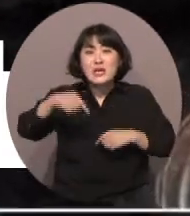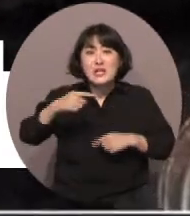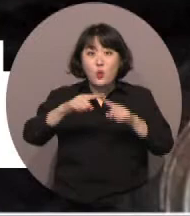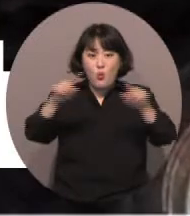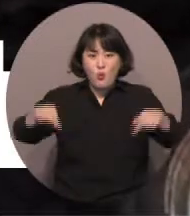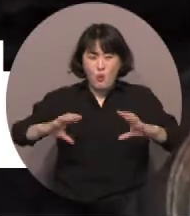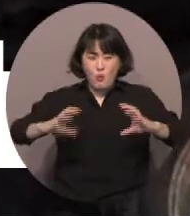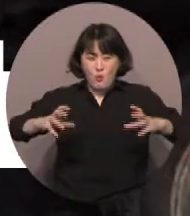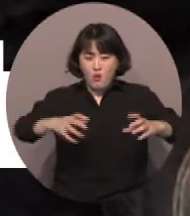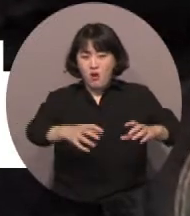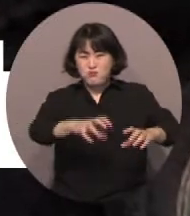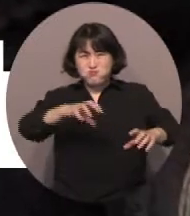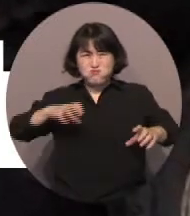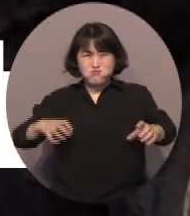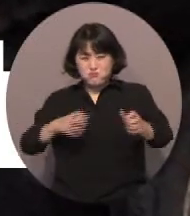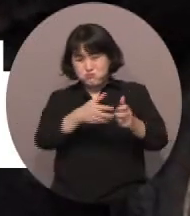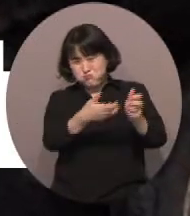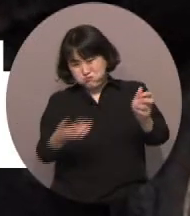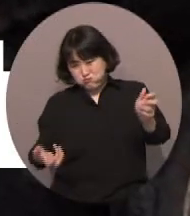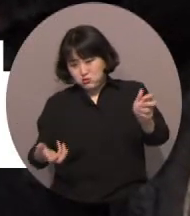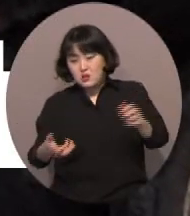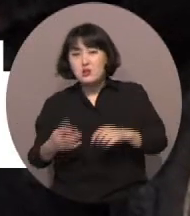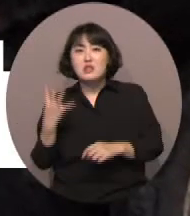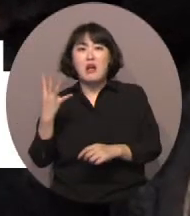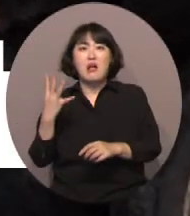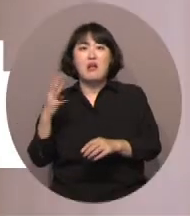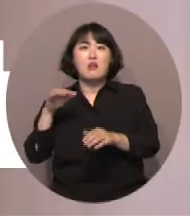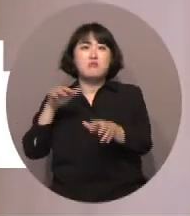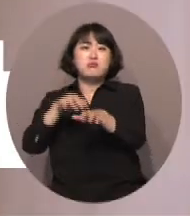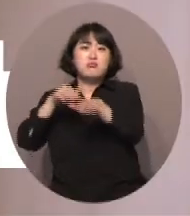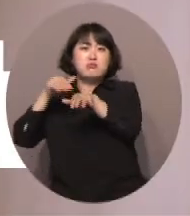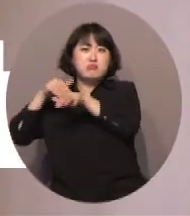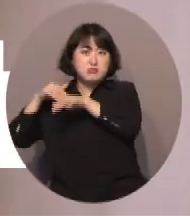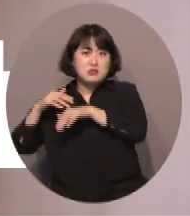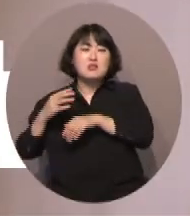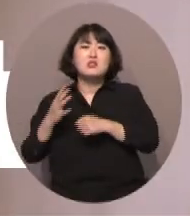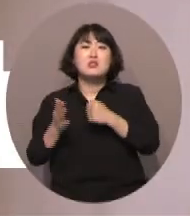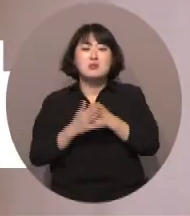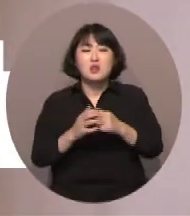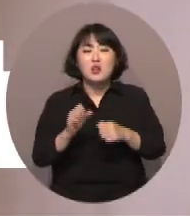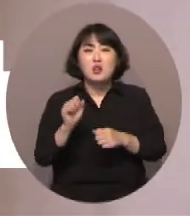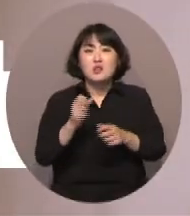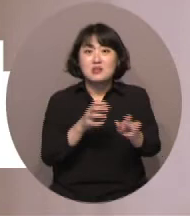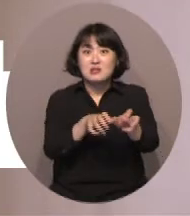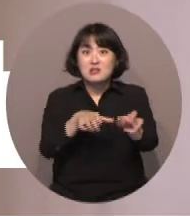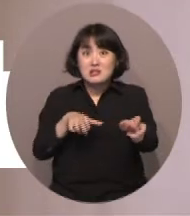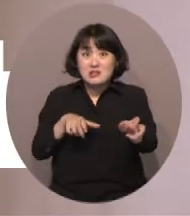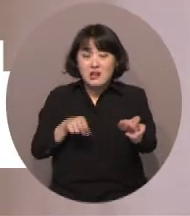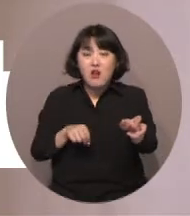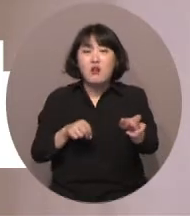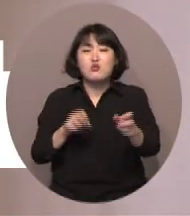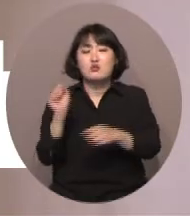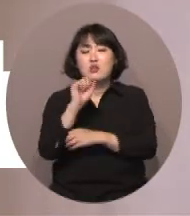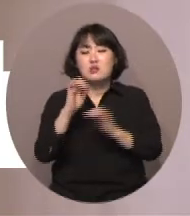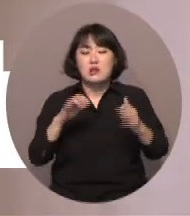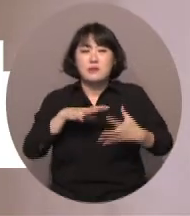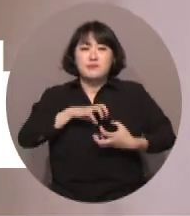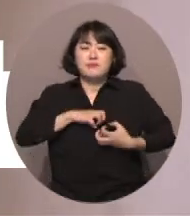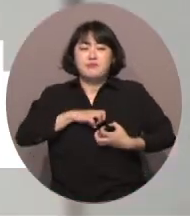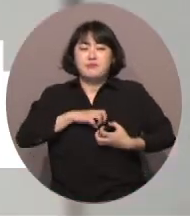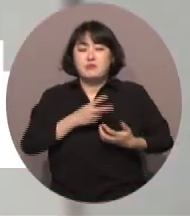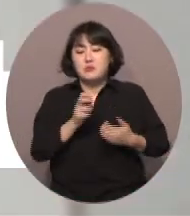대형 트레일러와 고속버스 등 차량 넉대가 있다라 추돌하면서 트레일러 운전자가 심정지 상태로 병원에